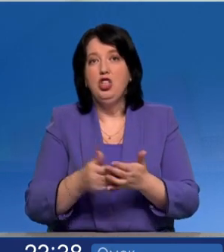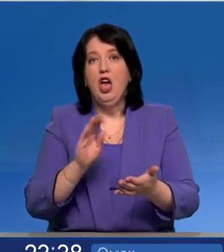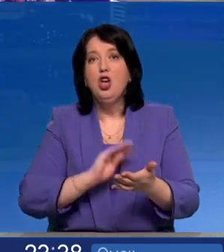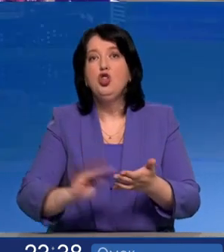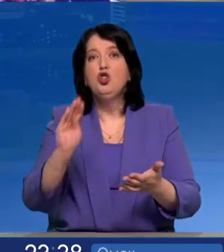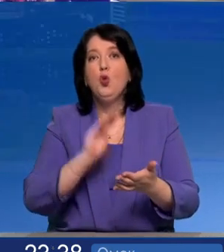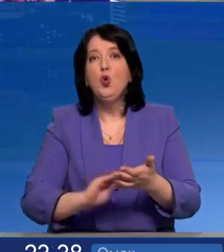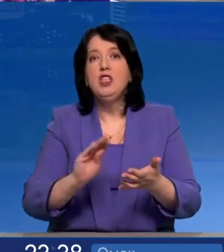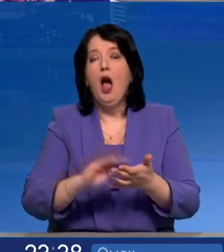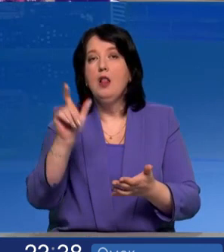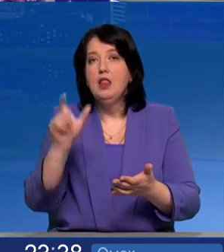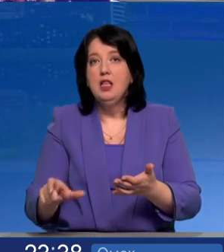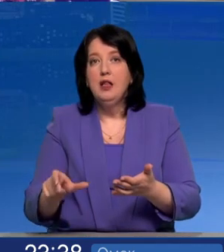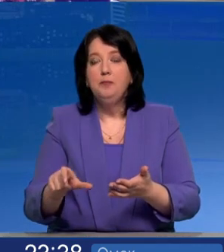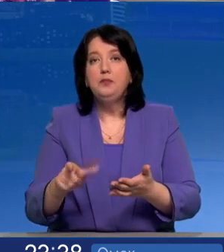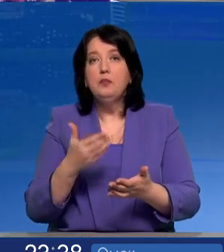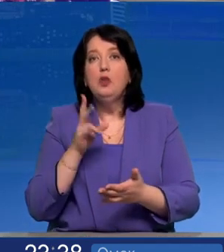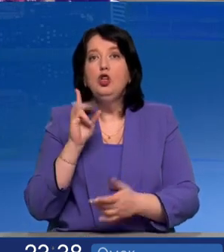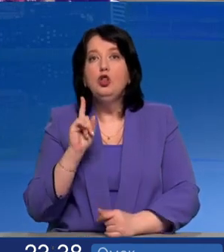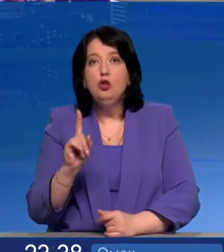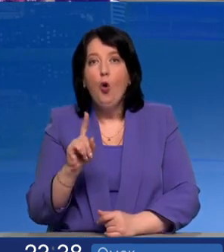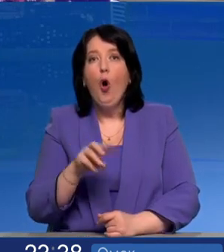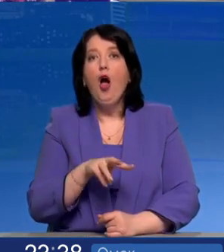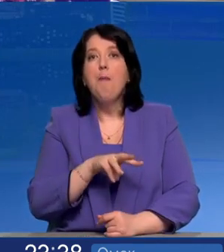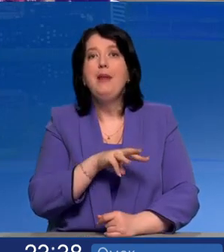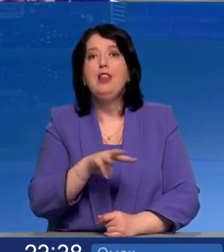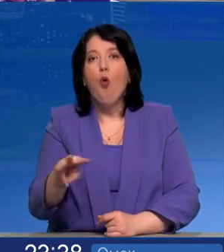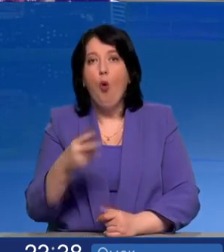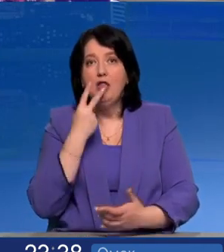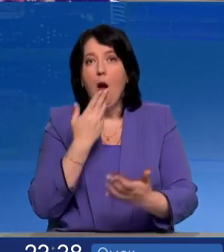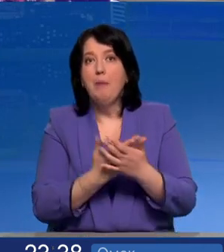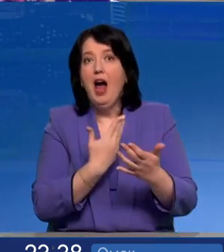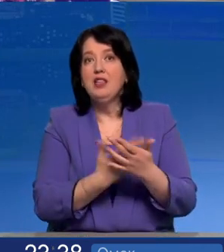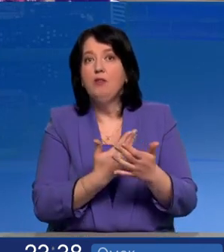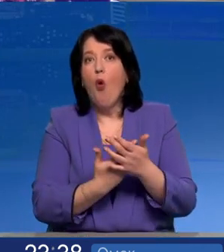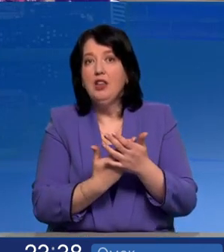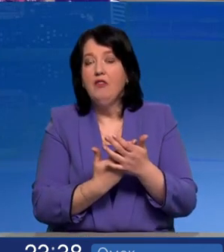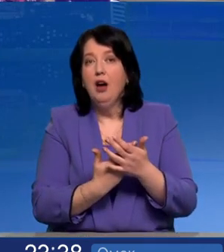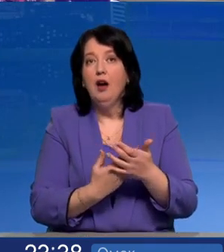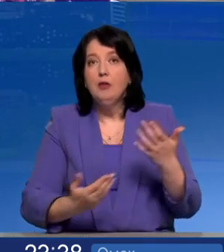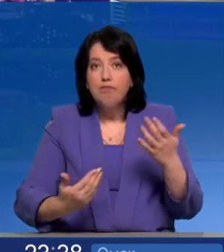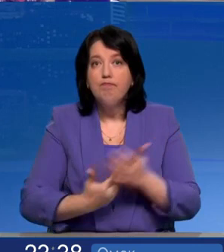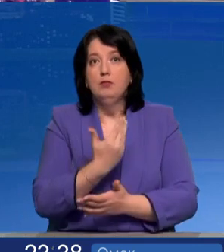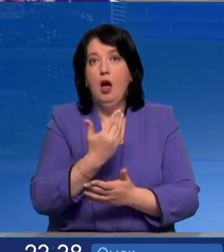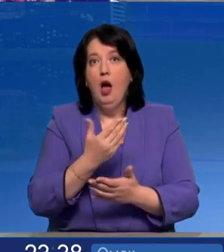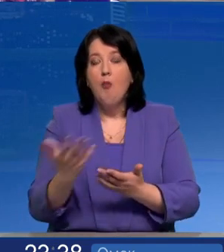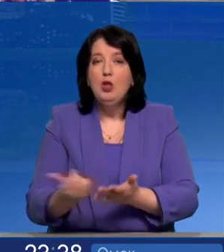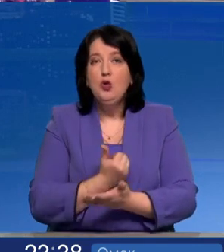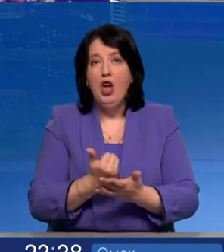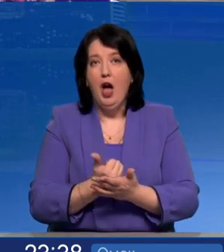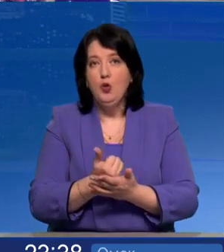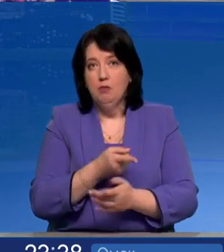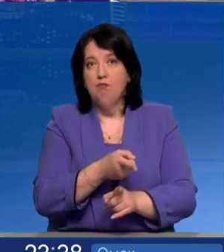миллионы просмотров получают лерчики, понимаете? Вот в чем проблема. Так давайте не смешивать лерчиков и тех блогеров, которых мы с